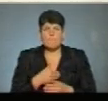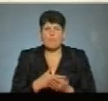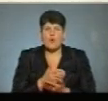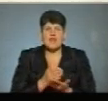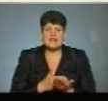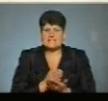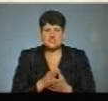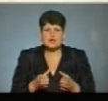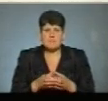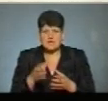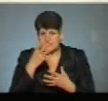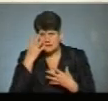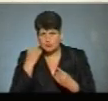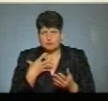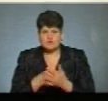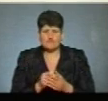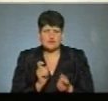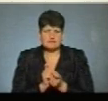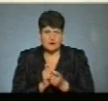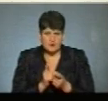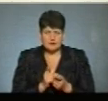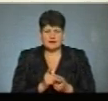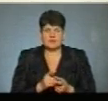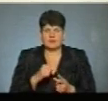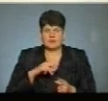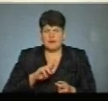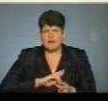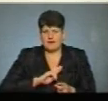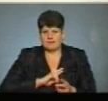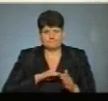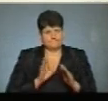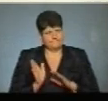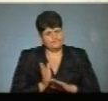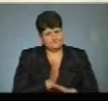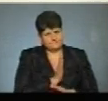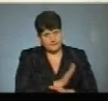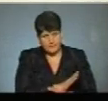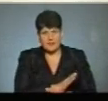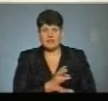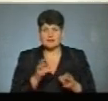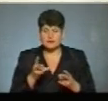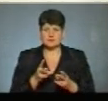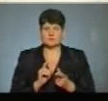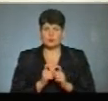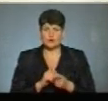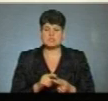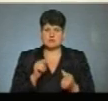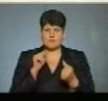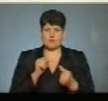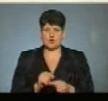громадян, всі політичні партії забути про свої якісь суперечки, закопати трошки своє его і працювати на те, щоб